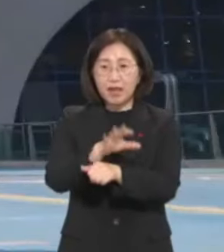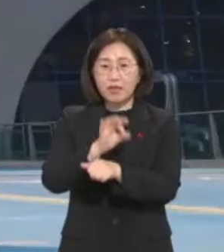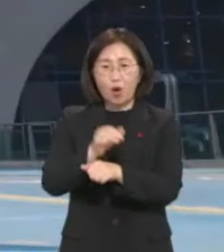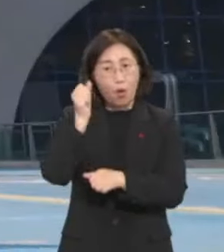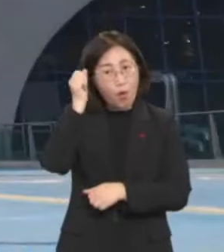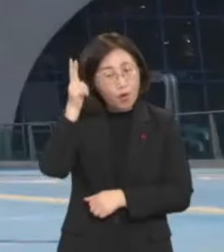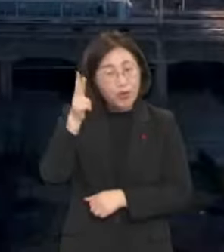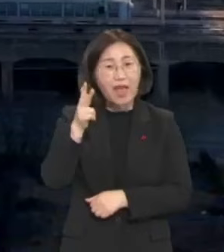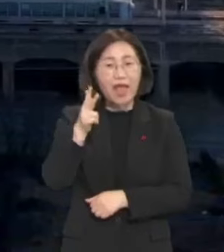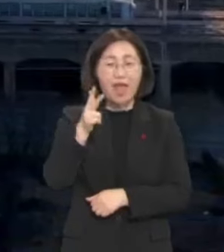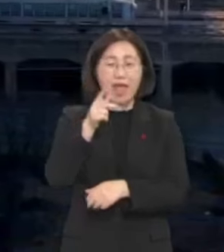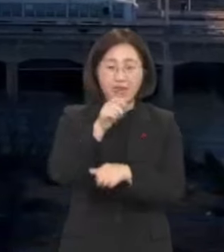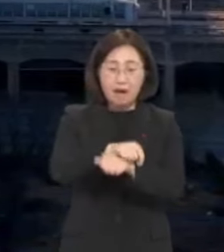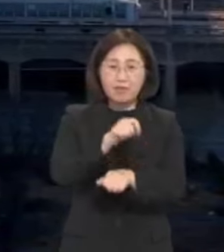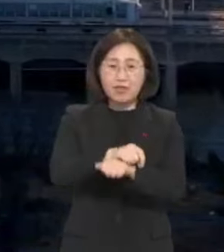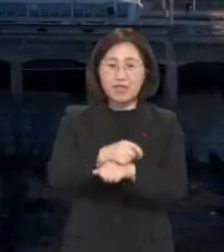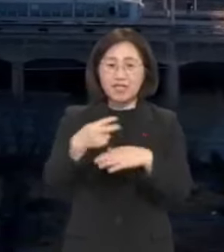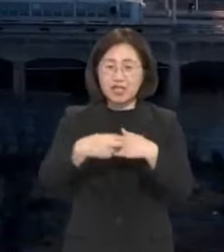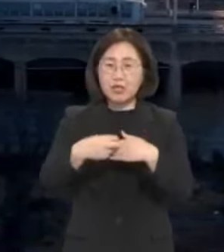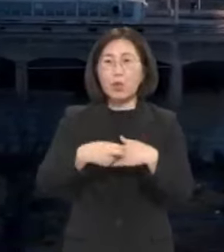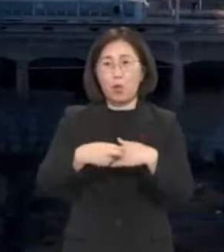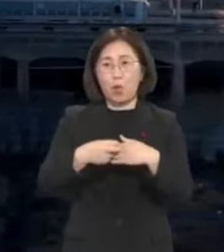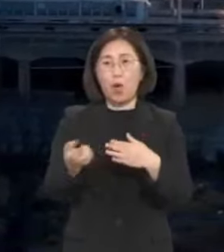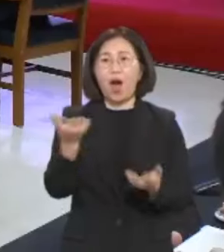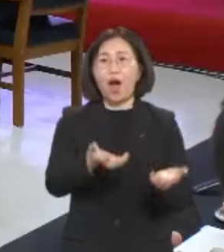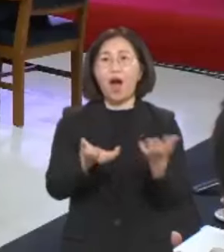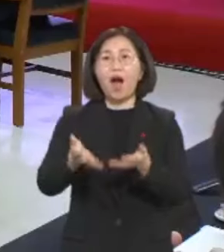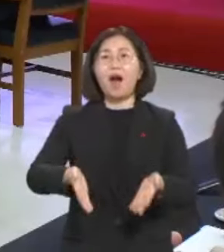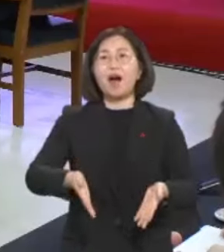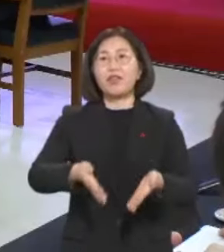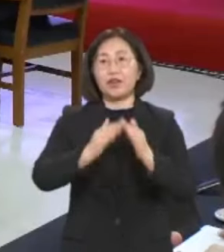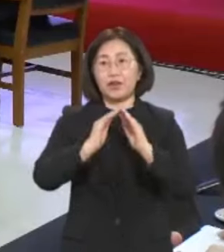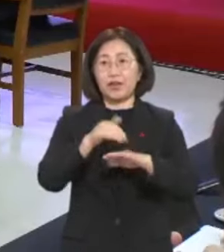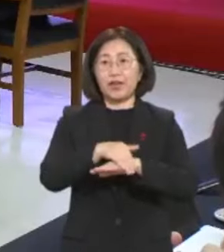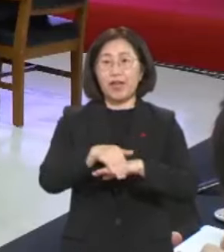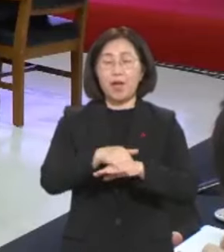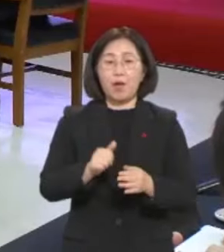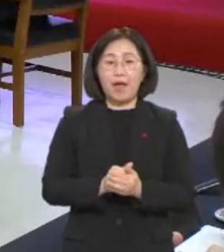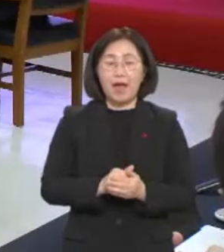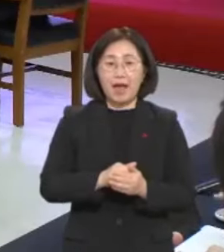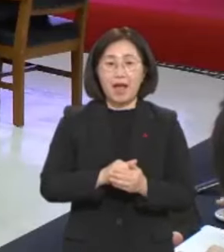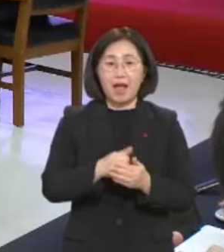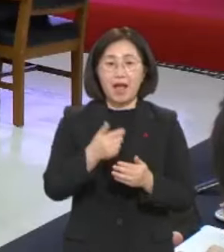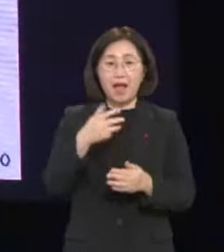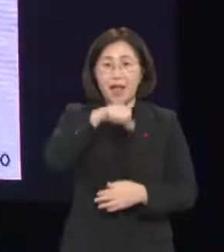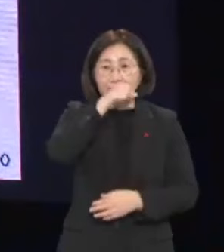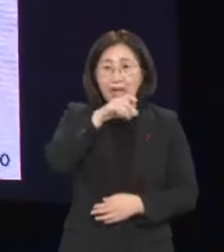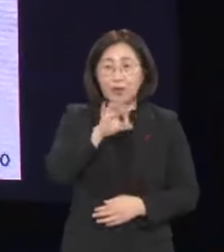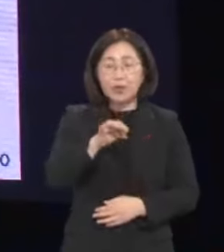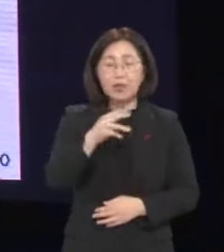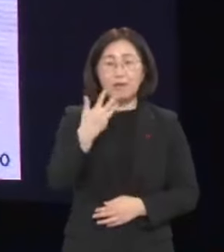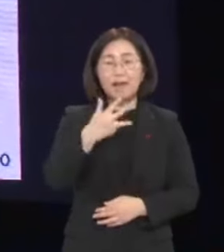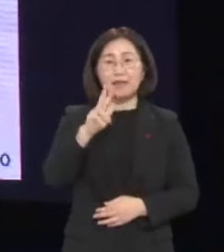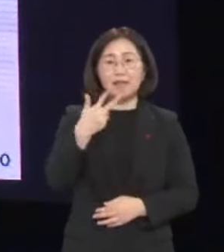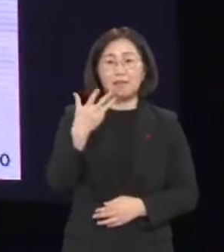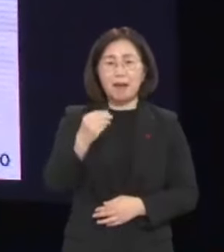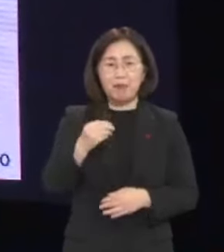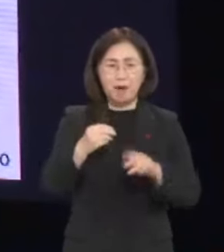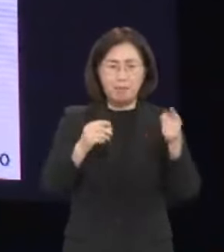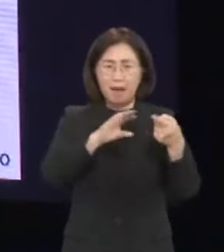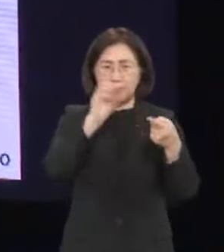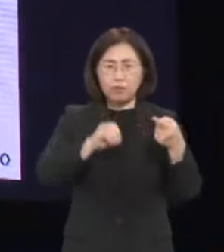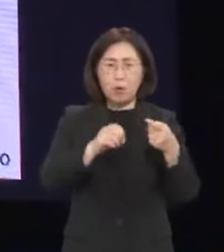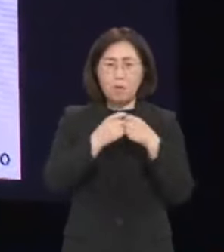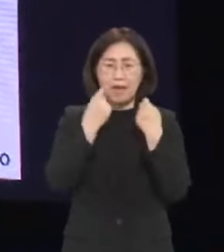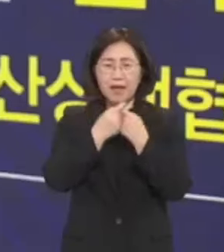호텔, 레지던스, 의료 시설 등이 들어섭니다. 예상 사업비는 8,700억 원으로 전액 민간 자본이